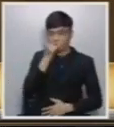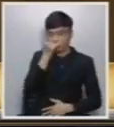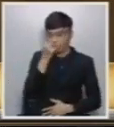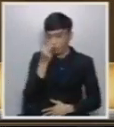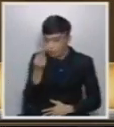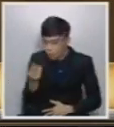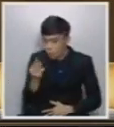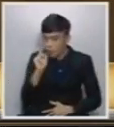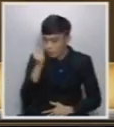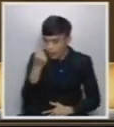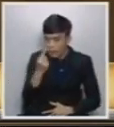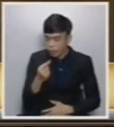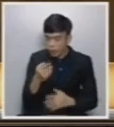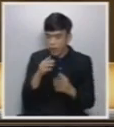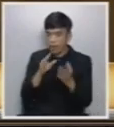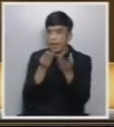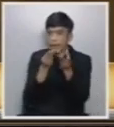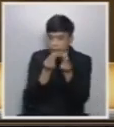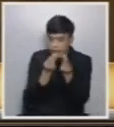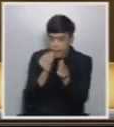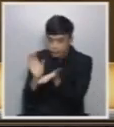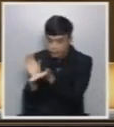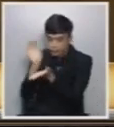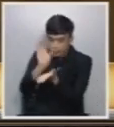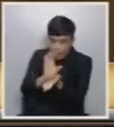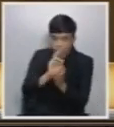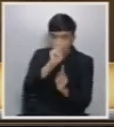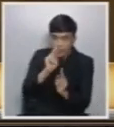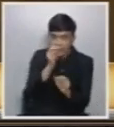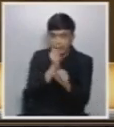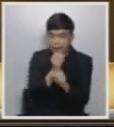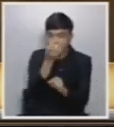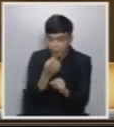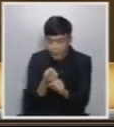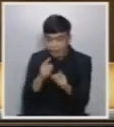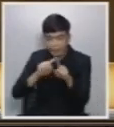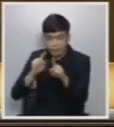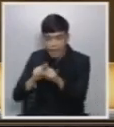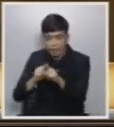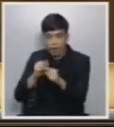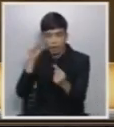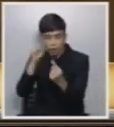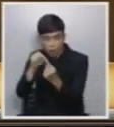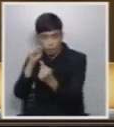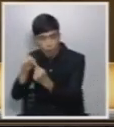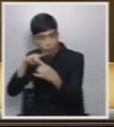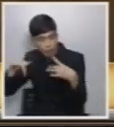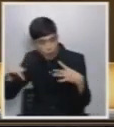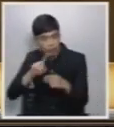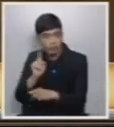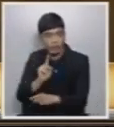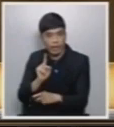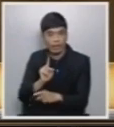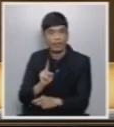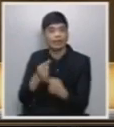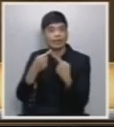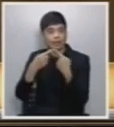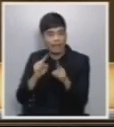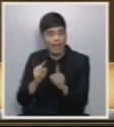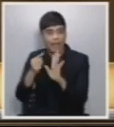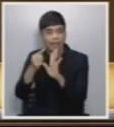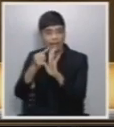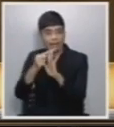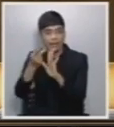ตัวเลขนั้นมีความแม่นยำขนาดไหนแต่ว่าทางการเคหะก็ตอบมาแล้วนะครับเขียนมาบอกว่าแต่ละครั้งที่จัดงานนั้นไม่เกิน10